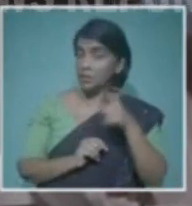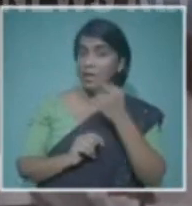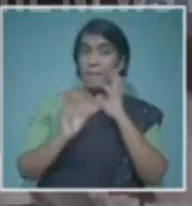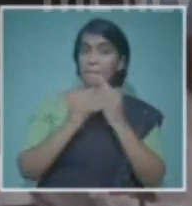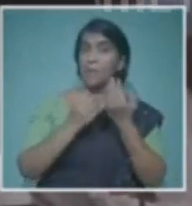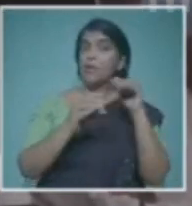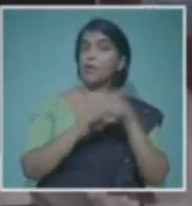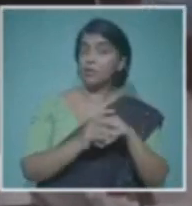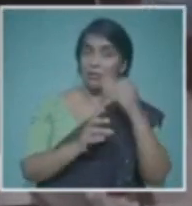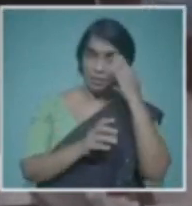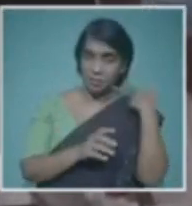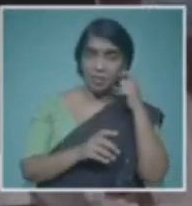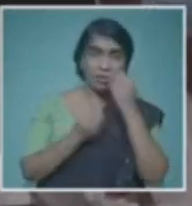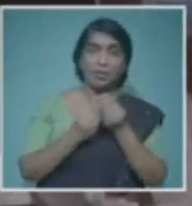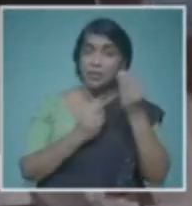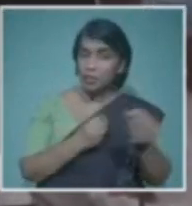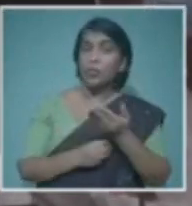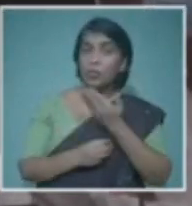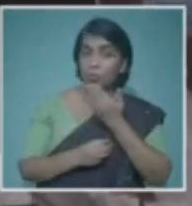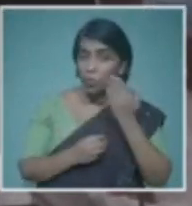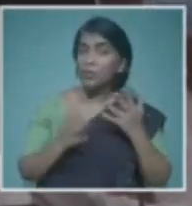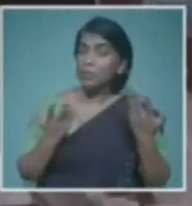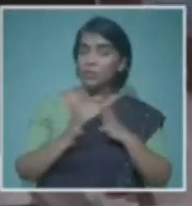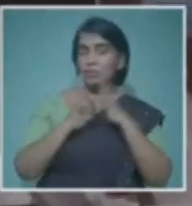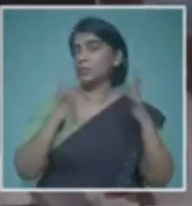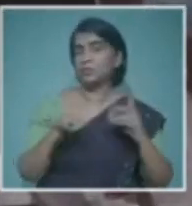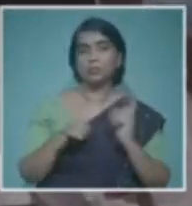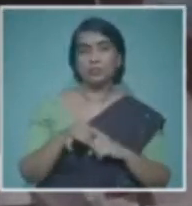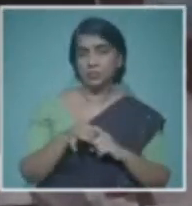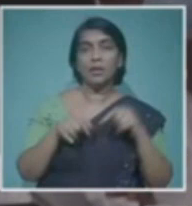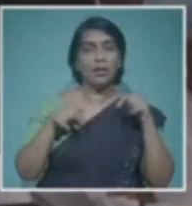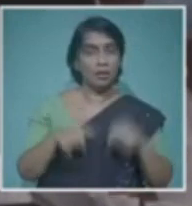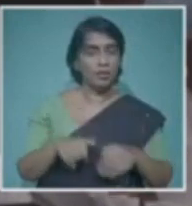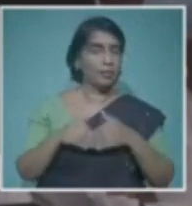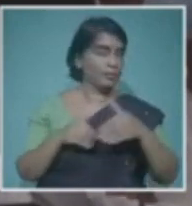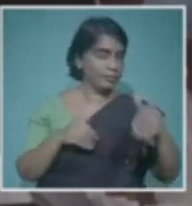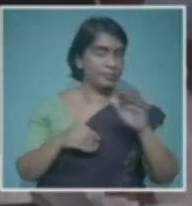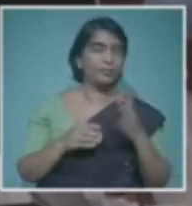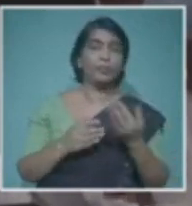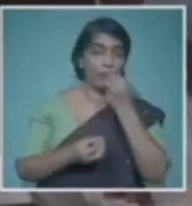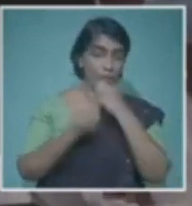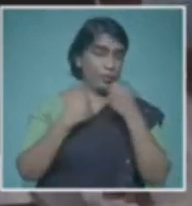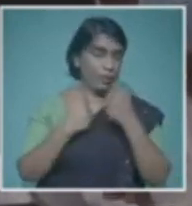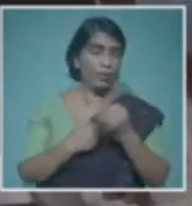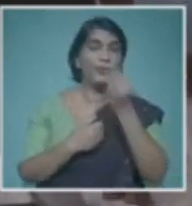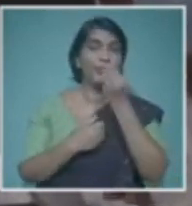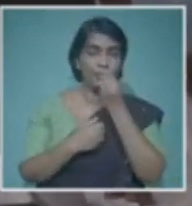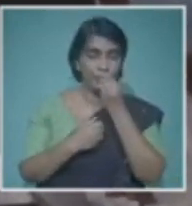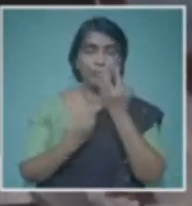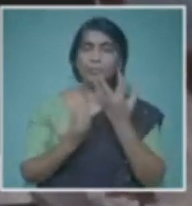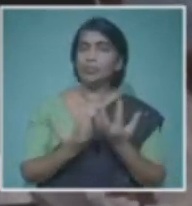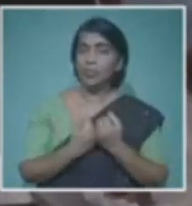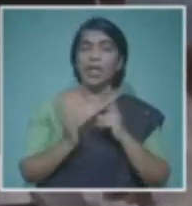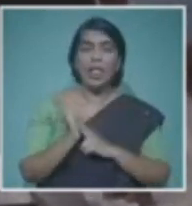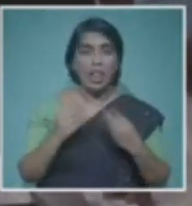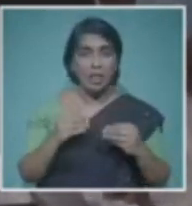ඔවුන්ගේ දෙමාපියන්ට ඔවුන්ට ලබා දිය හැකිද නැද්ද කියන එක විශාල ප්‍රශ්නයක්. අද වෙනකොට පෝෂ්‍යදායී ආහාර වේලකට අවශ්‍ය